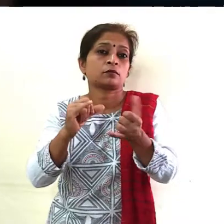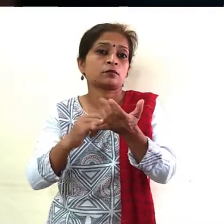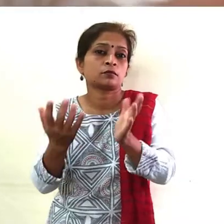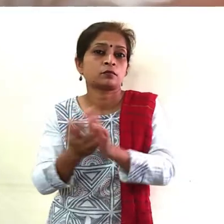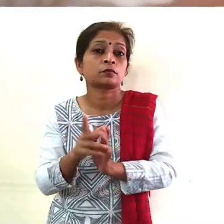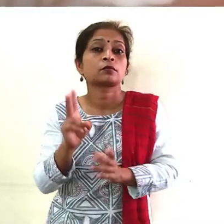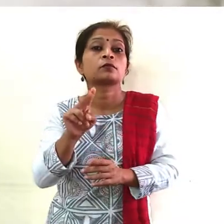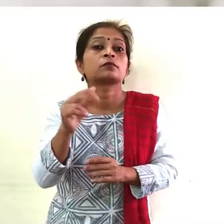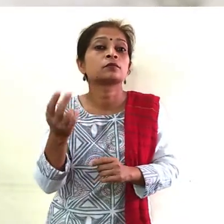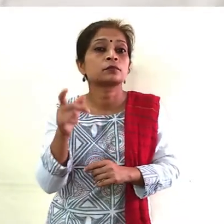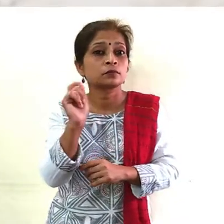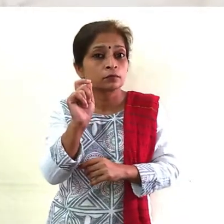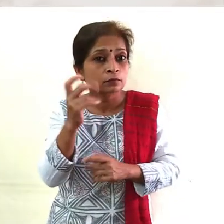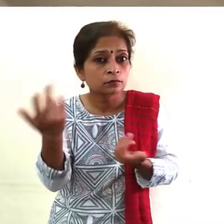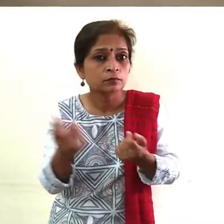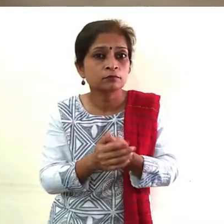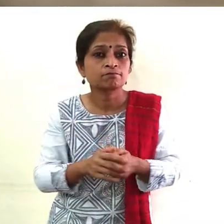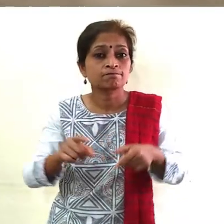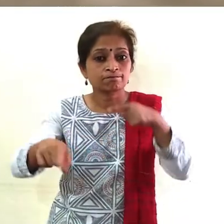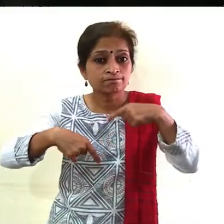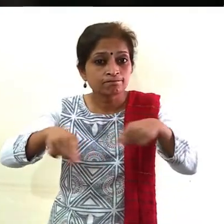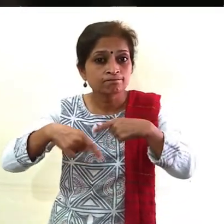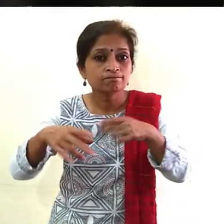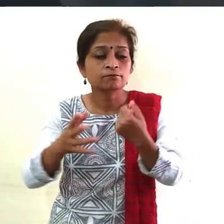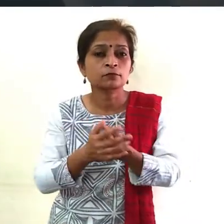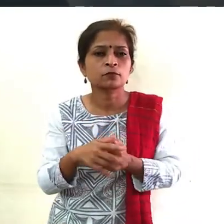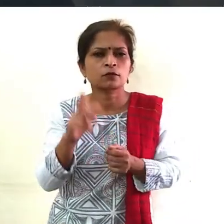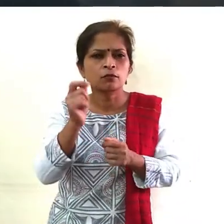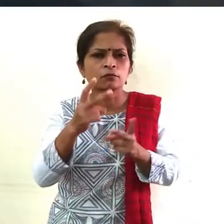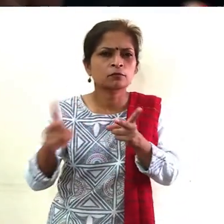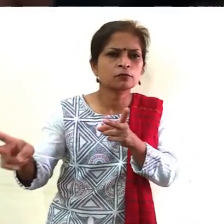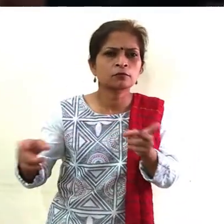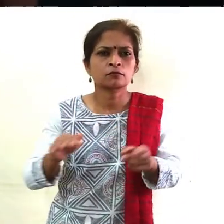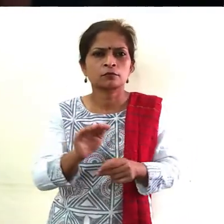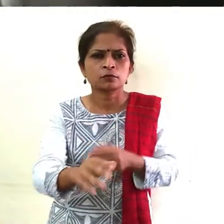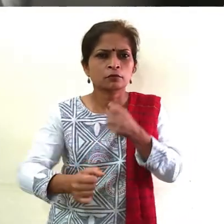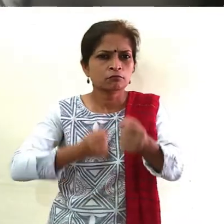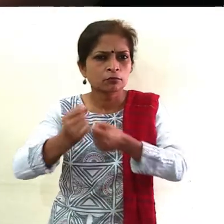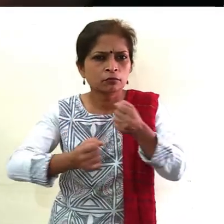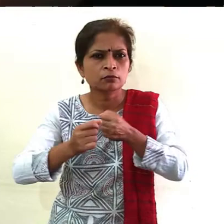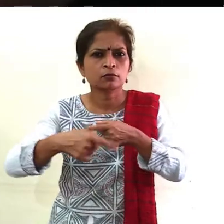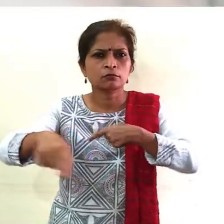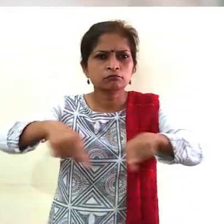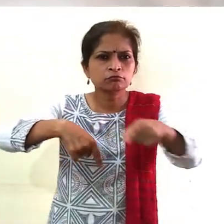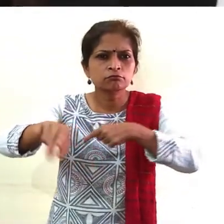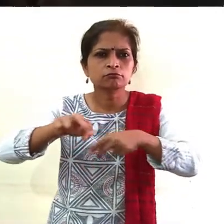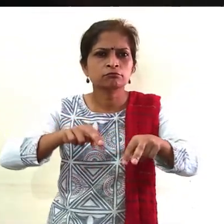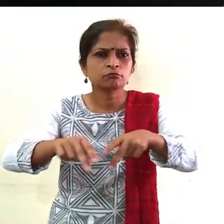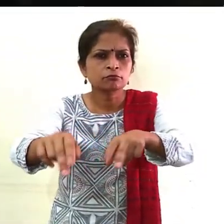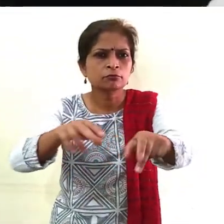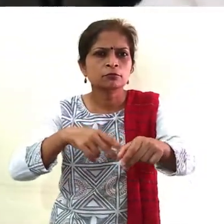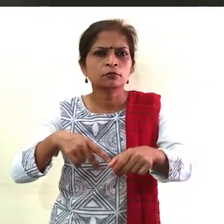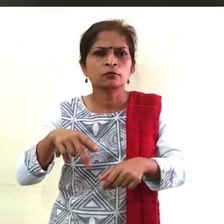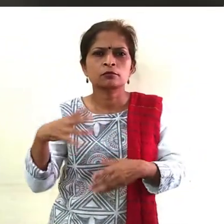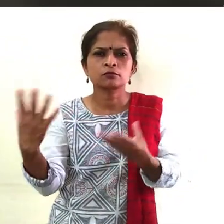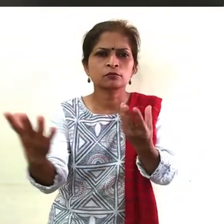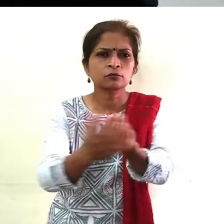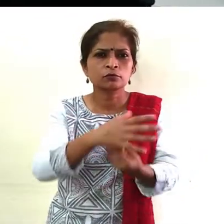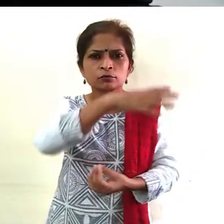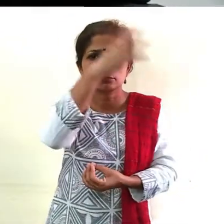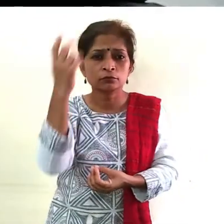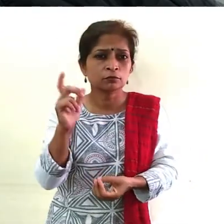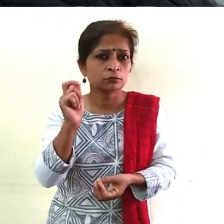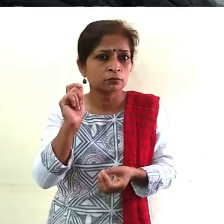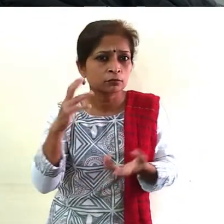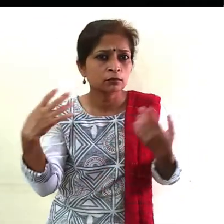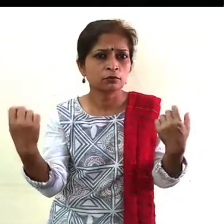हैं। एक्टिविटी आ जाता है, हलचल आ जाती है, कंपन आ जाती है, बच्चा भागना शुरू करता है, यहाँ जाता है वहाँ जाता है, हम आप दौड़ धूप करते हैं,